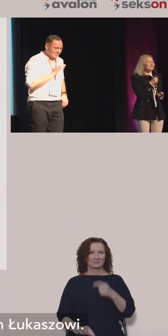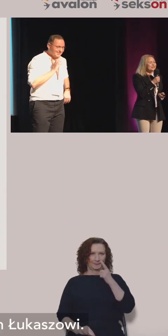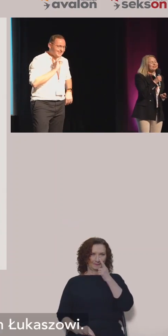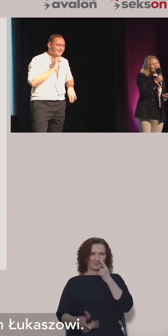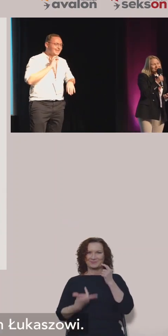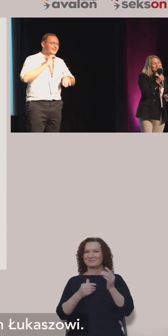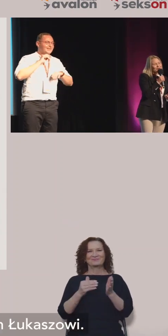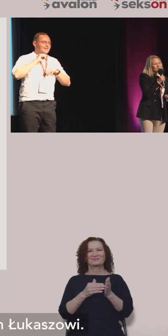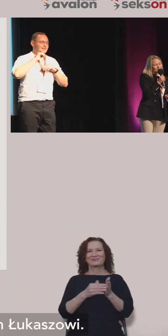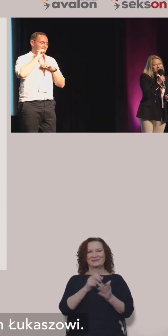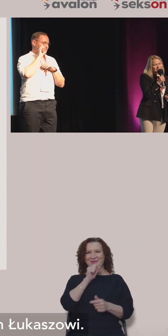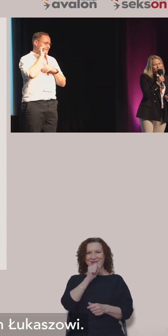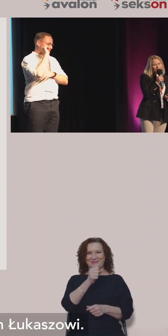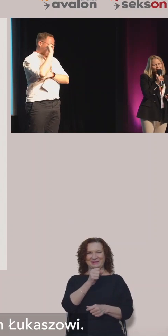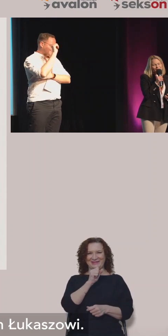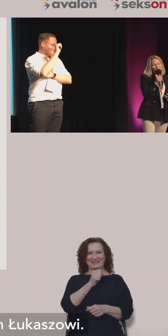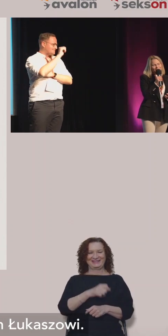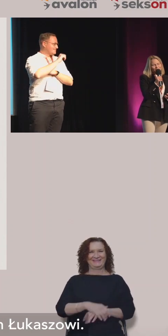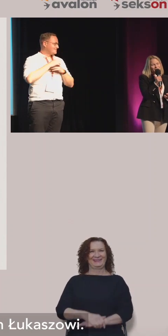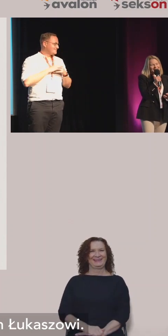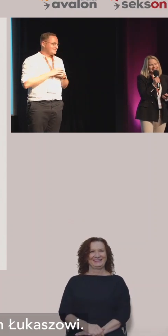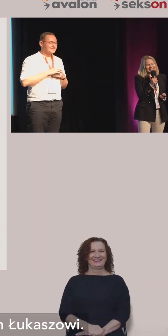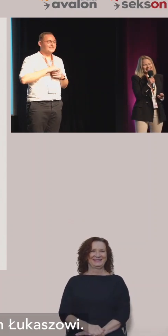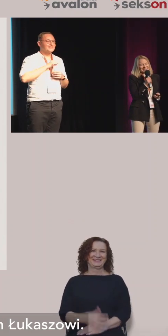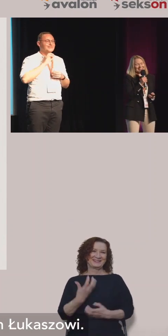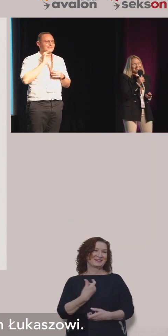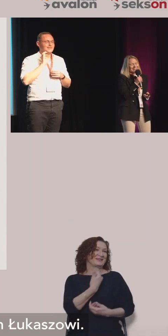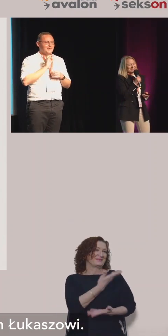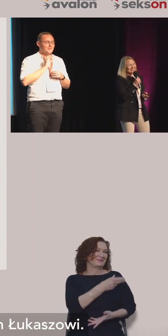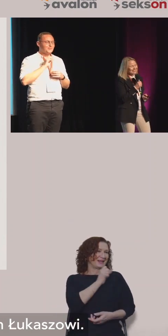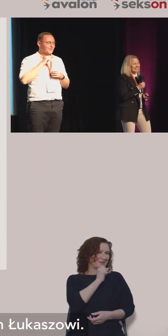Nie potrzebuję mikrofonu. Chciałam przekazać mikrofon Łukaszowi.